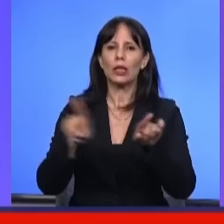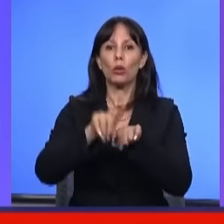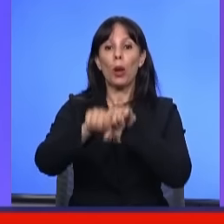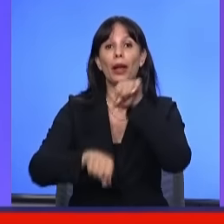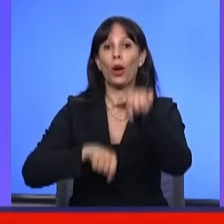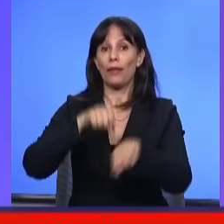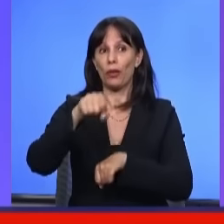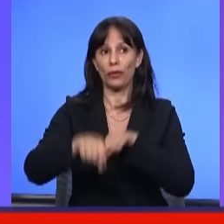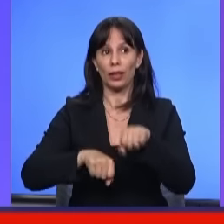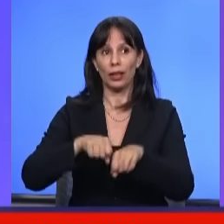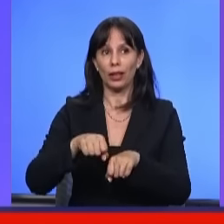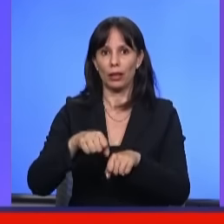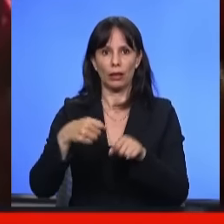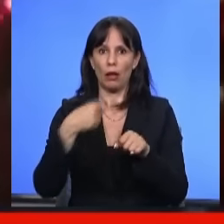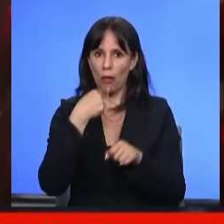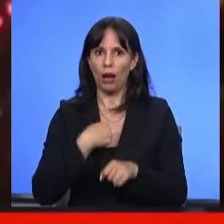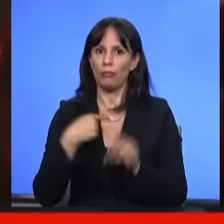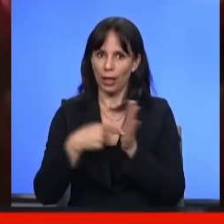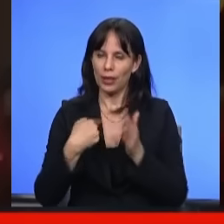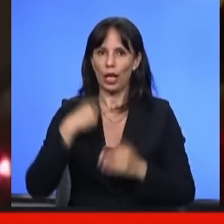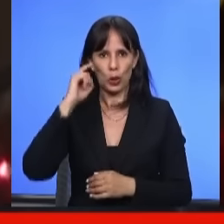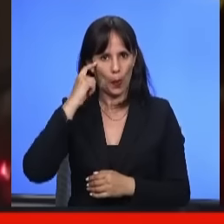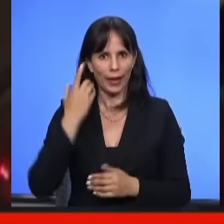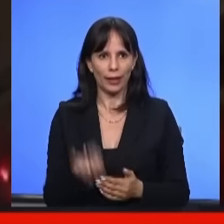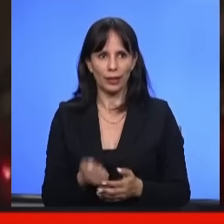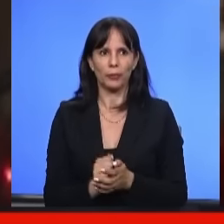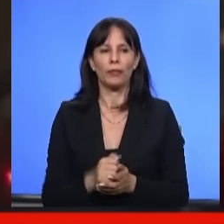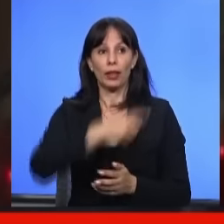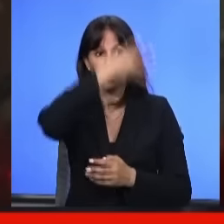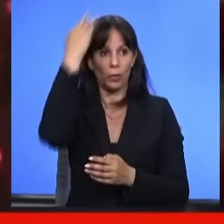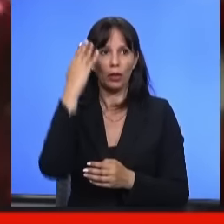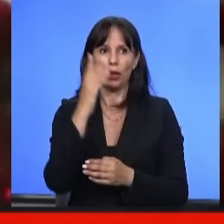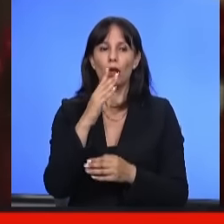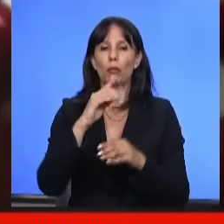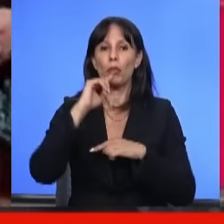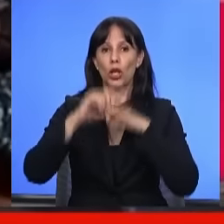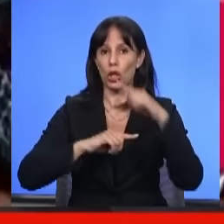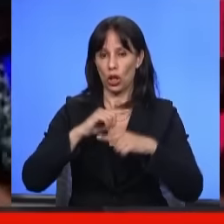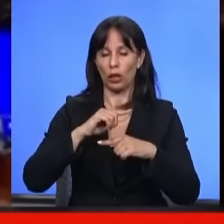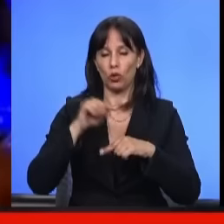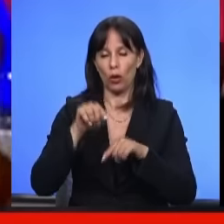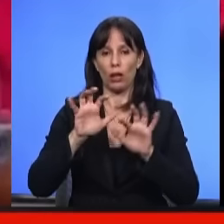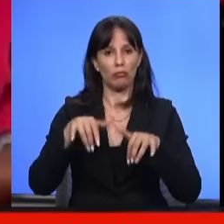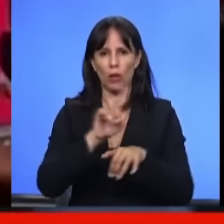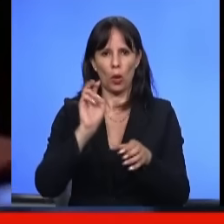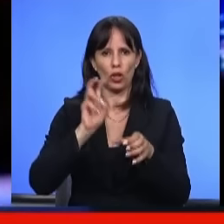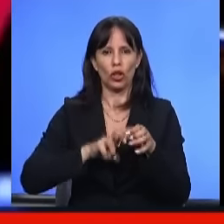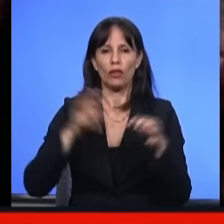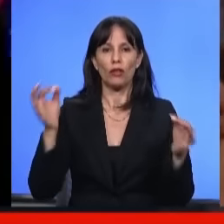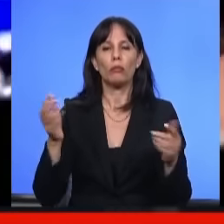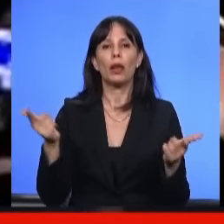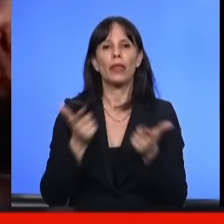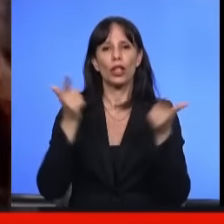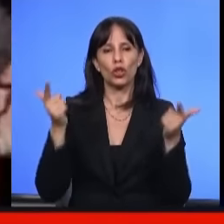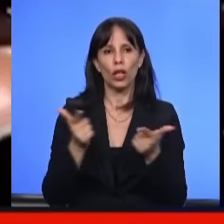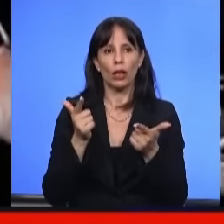bike. She says, that's what I'm worried about. דונלד טראמפ בשנות נשיאותו לא השתתף בנשף הכתבים. ביידן, שמתמודד מולו שוב